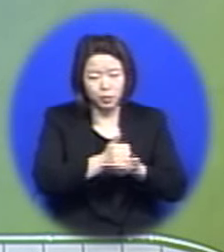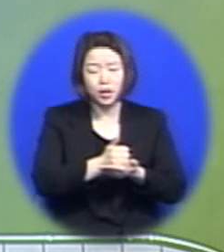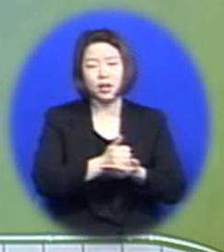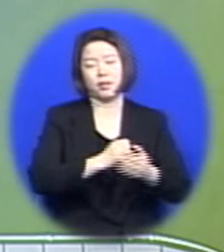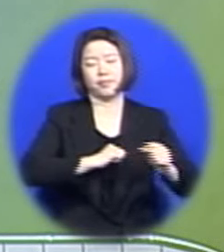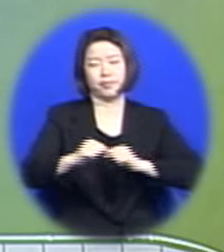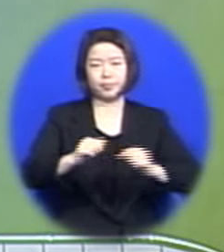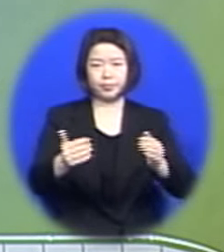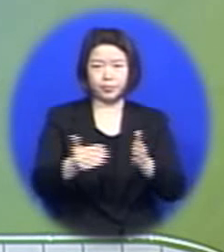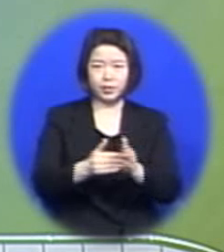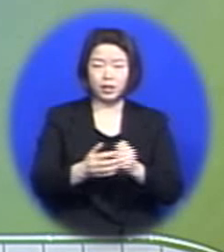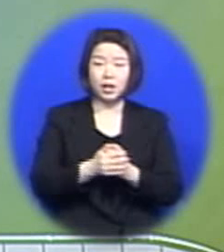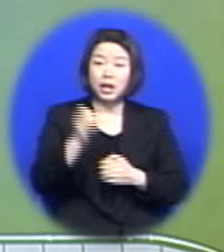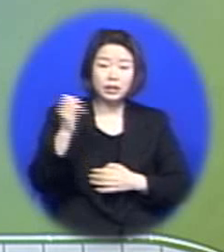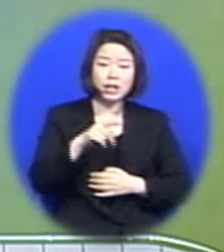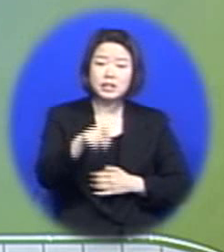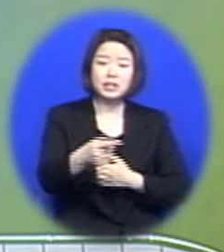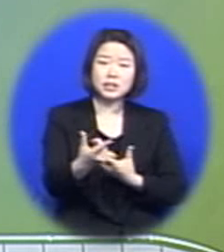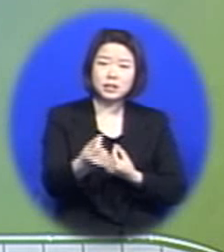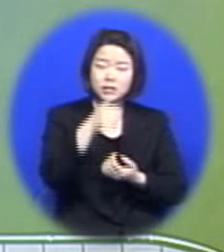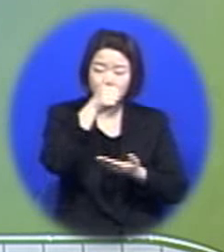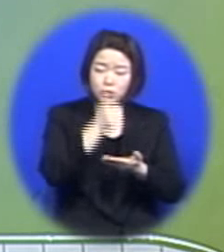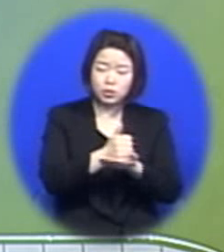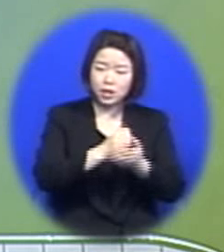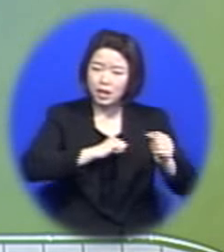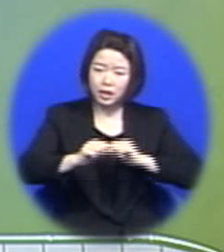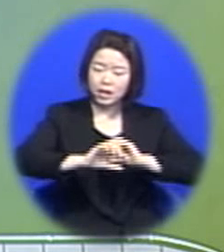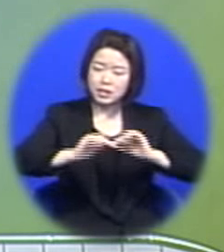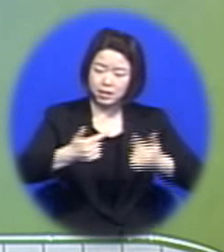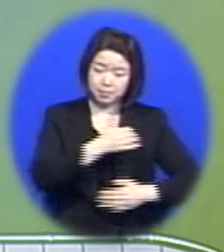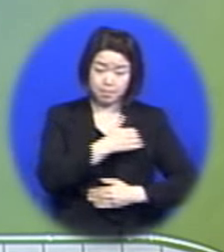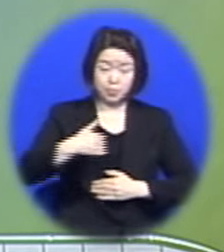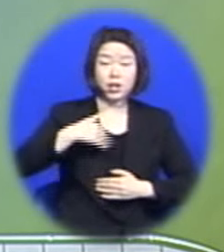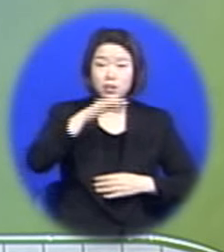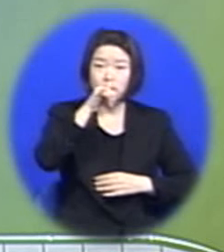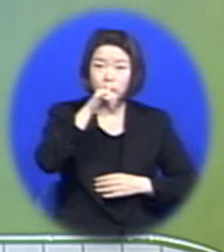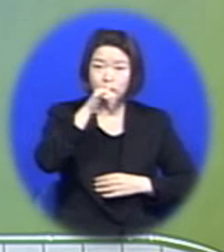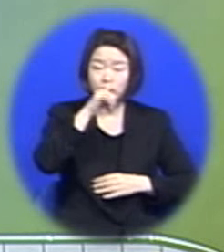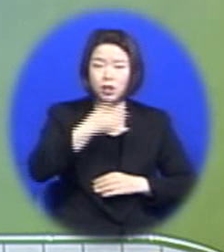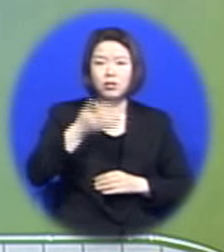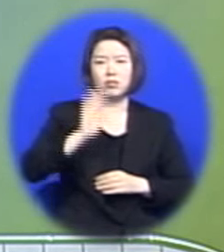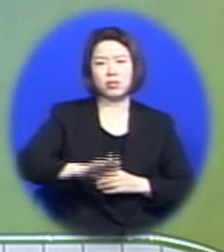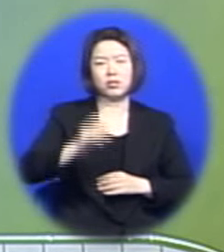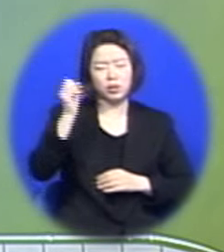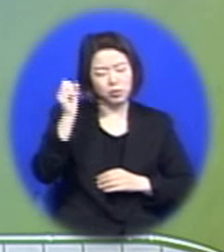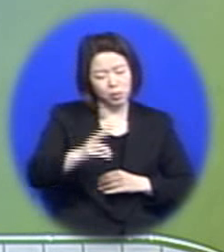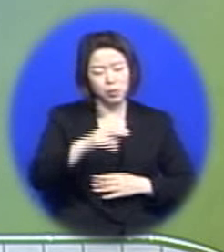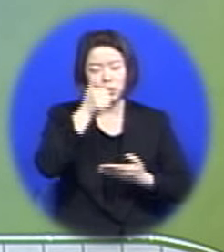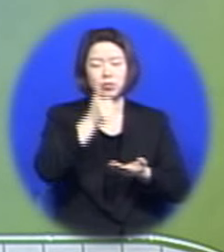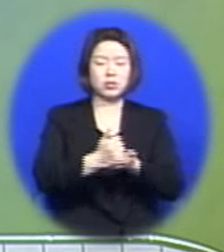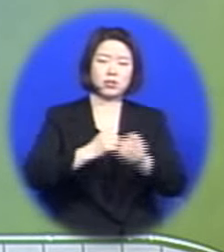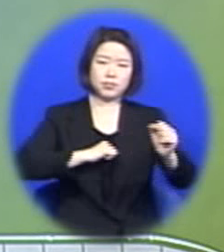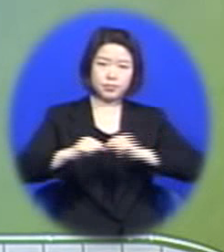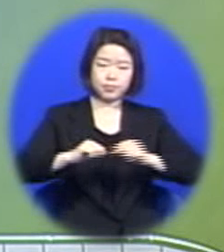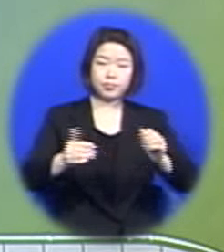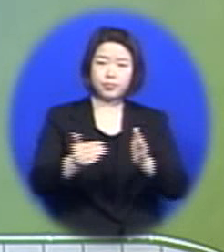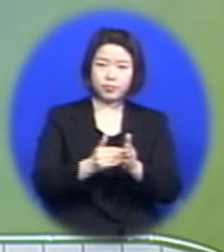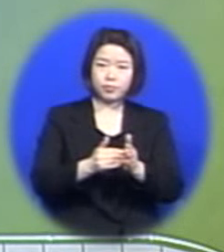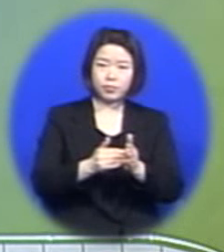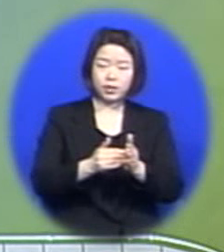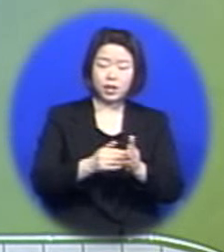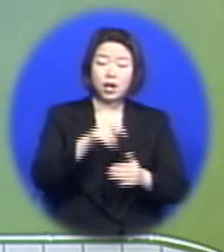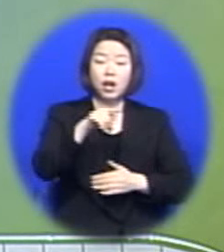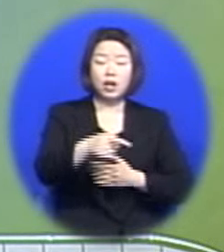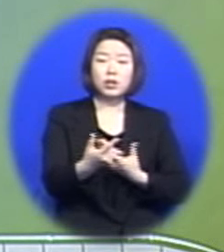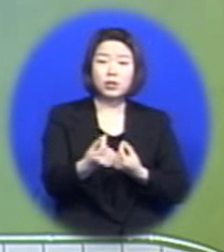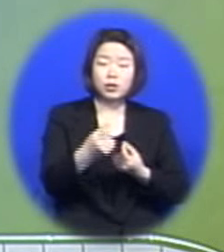지었습니다. 다시 그런 죄를 짓지 않을 거라는 자신감이 있었습니다. 그런데 또 죄를 지었습니다. 그러면서 지난